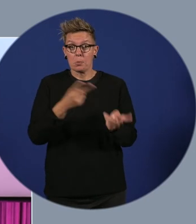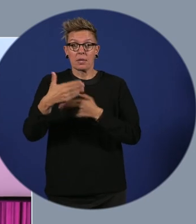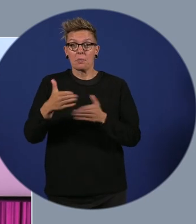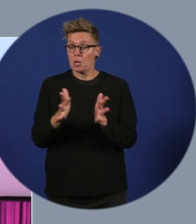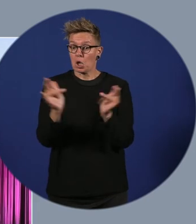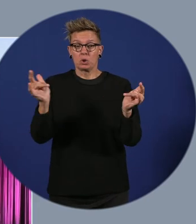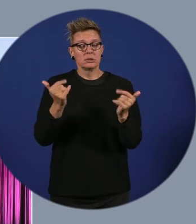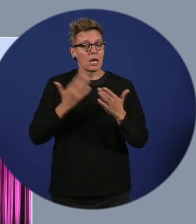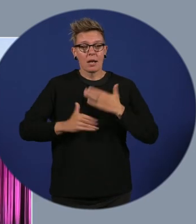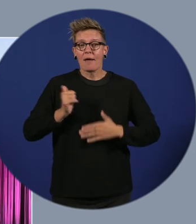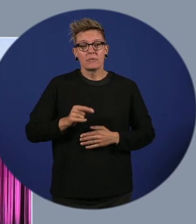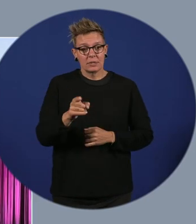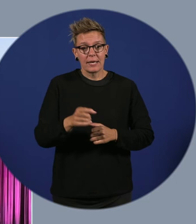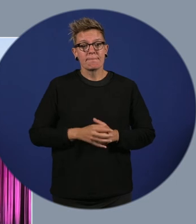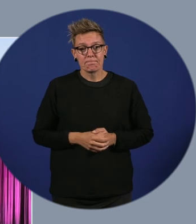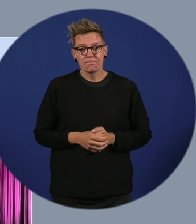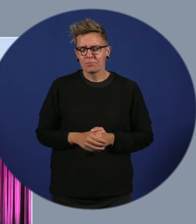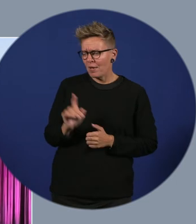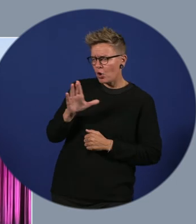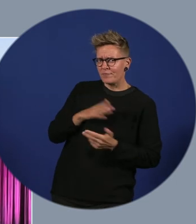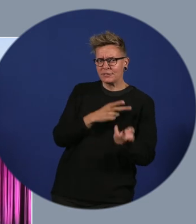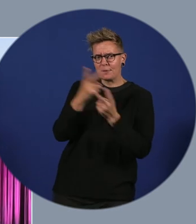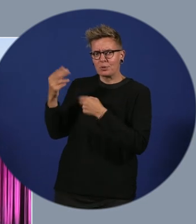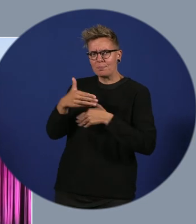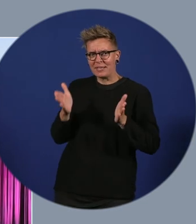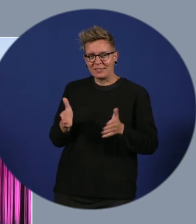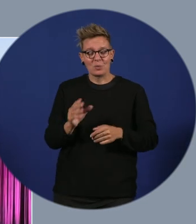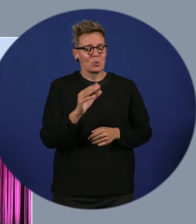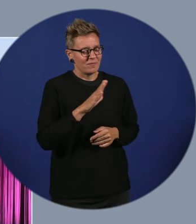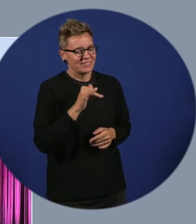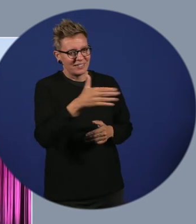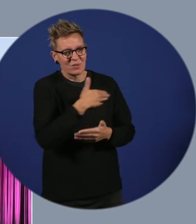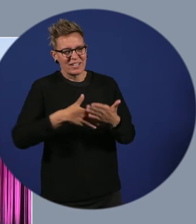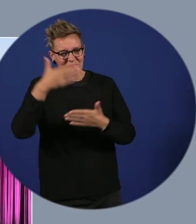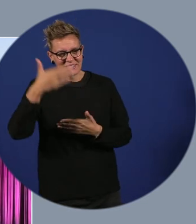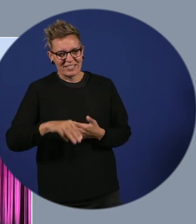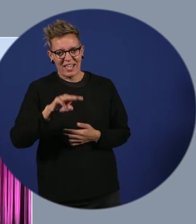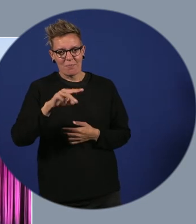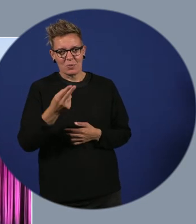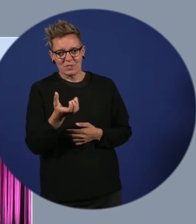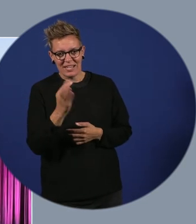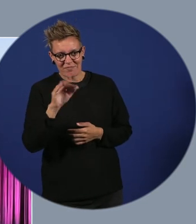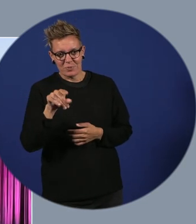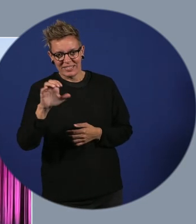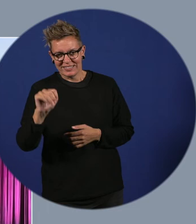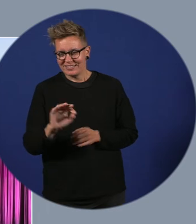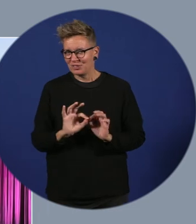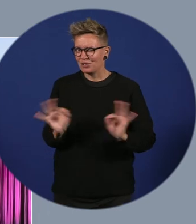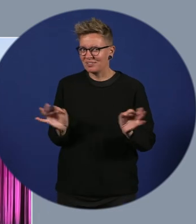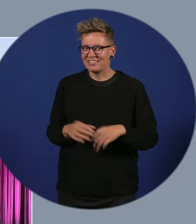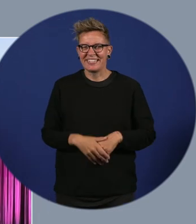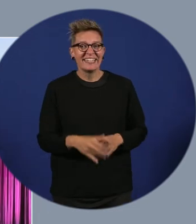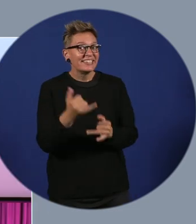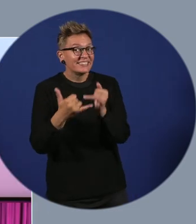gratis. Och vad hittar man det då? Ja, men det hittar man ju på vår sida, muscf.se. Men jag tänkte en